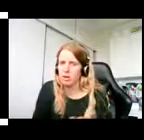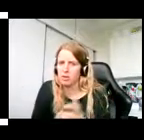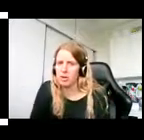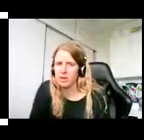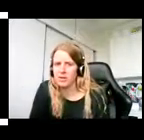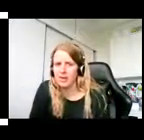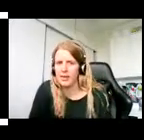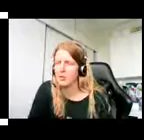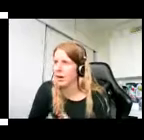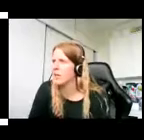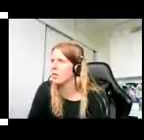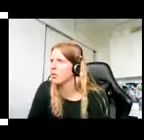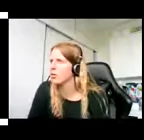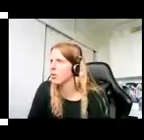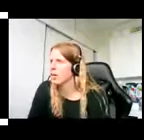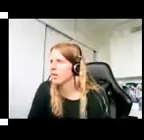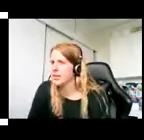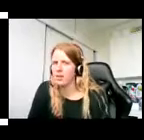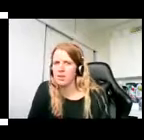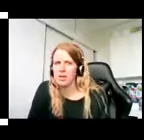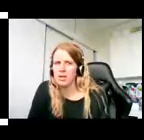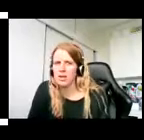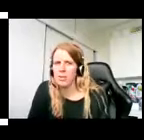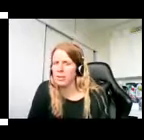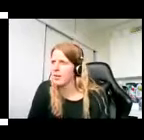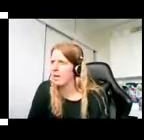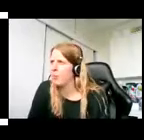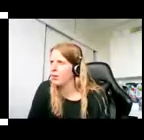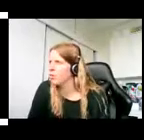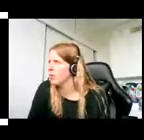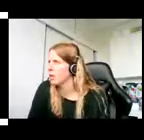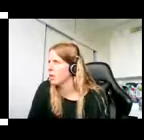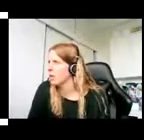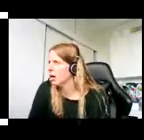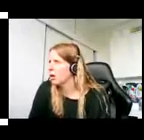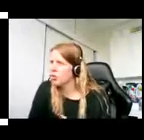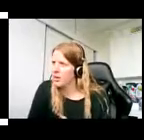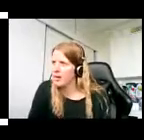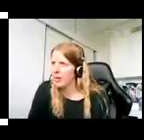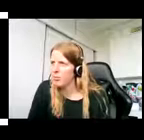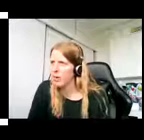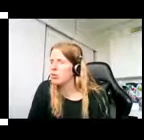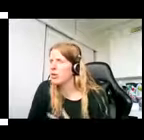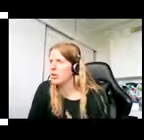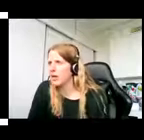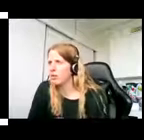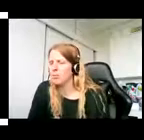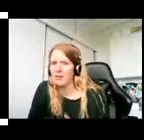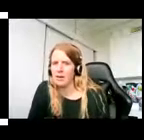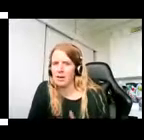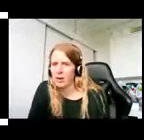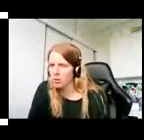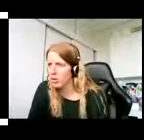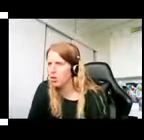binnen onze categorie, is het eigenlijk echt wel aangeraden om zeker en vast die aparte slaapplaats te voorzien. Kun je dat niet aanbieden, dan moet je eens kijken